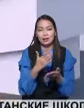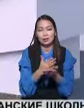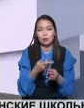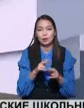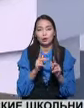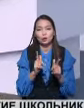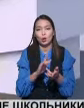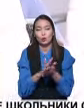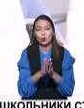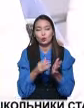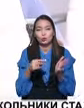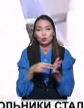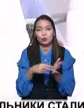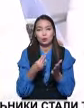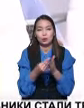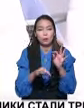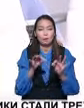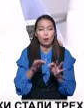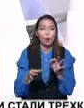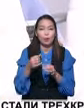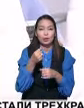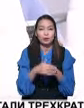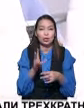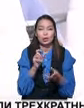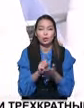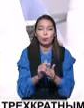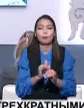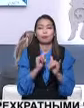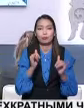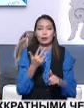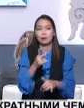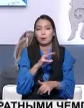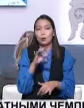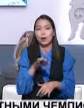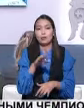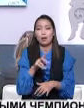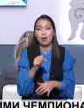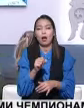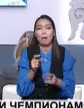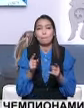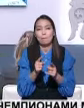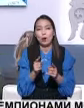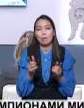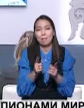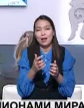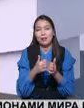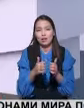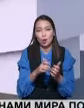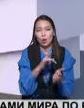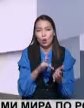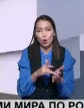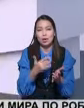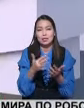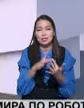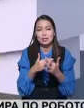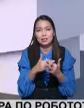согласно условиям, сумма кредитов для проектов в областных центрах не должна превышать 3 миллиардов тенге, а в моно- и малых городах, а также сельских населенных пунктах, она